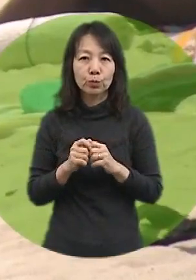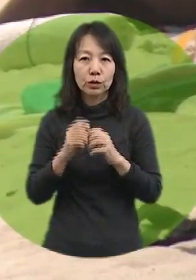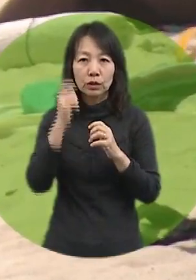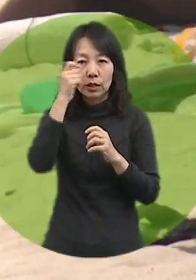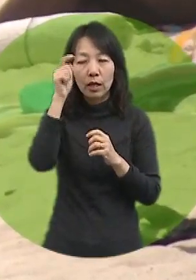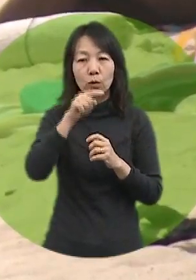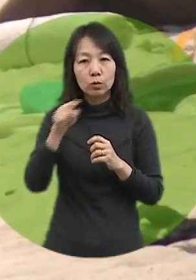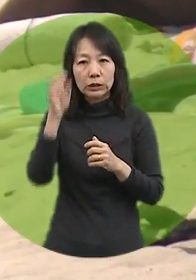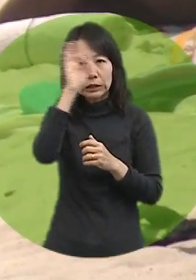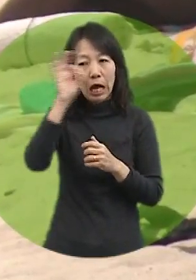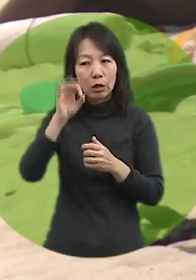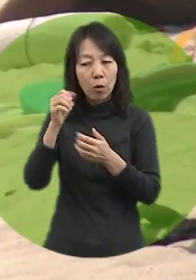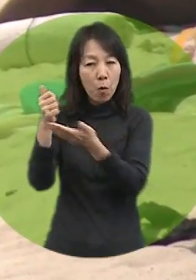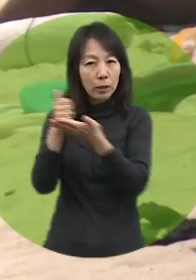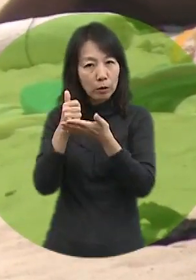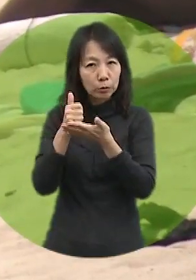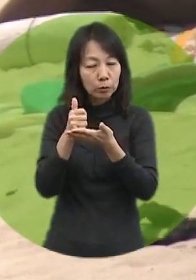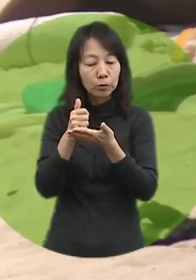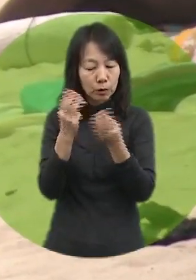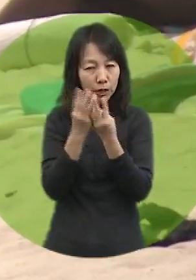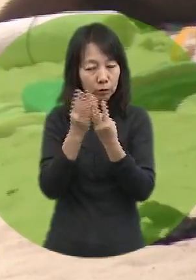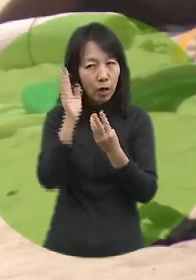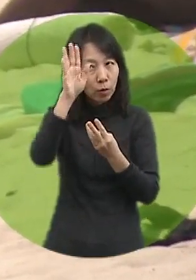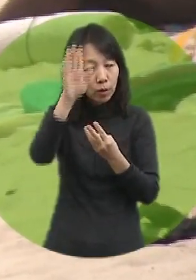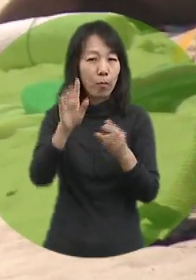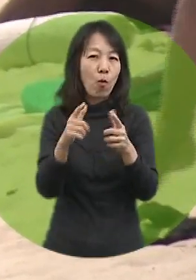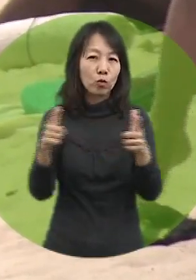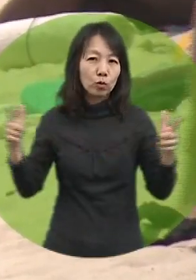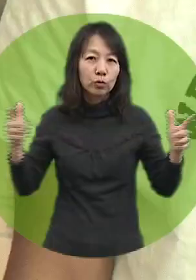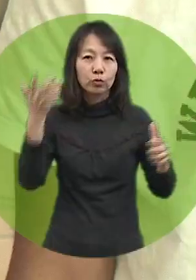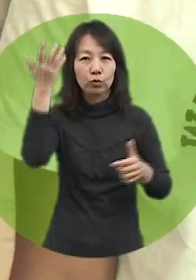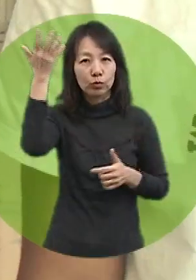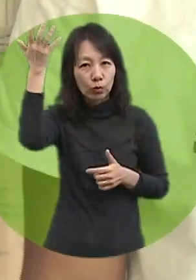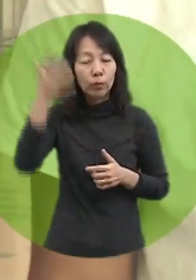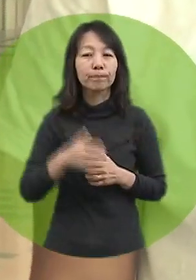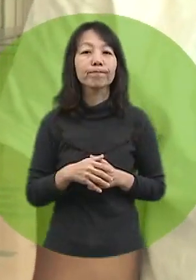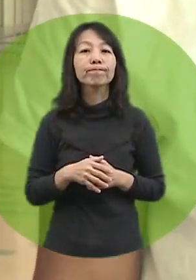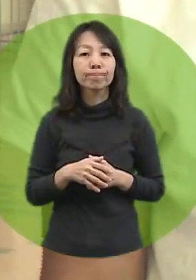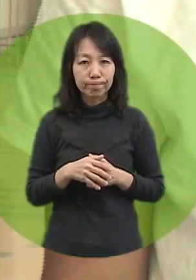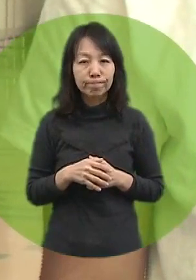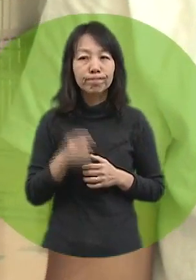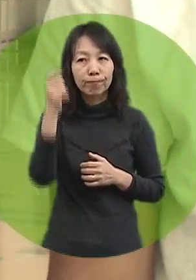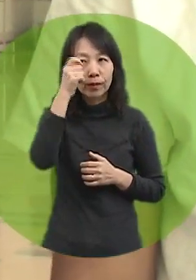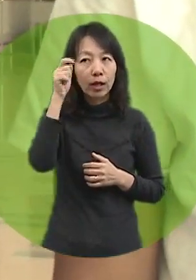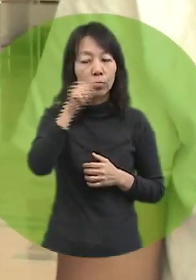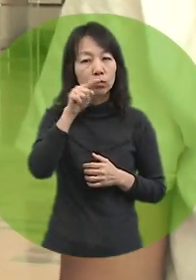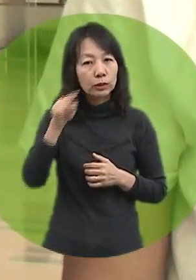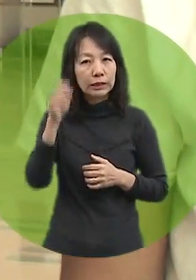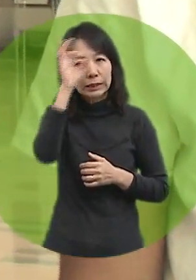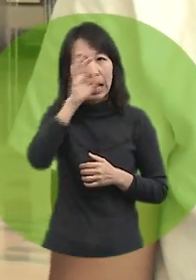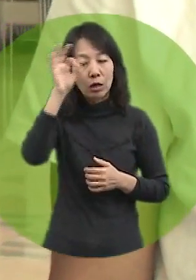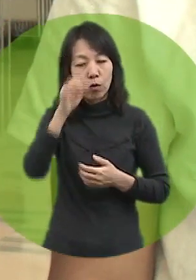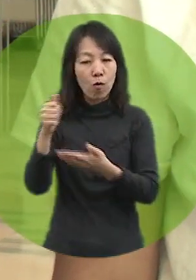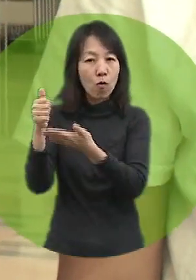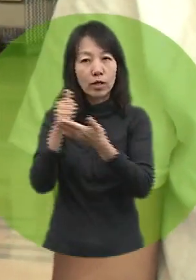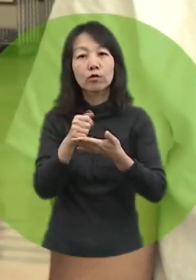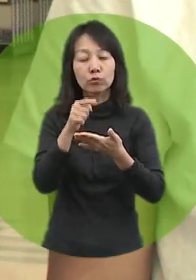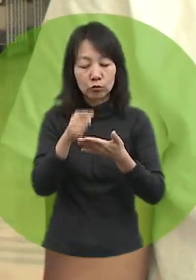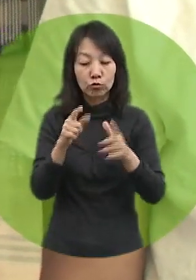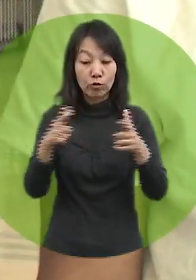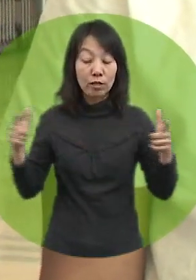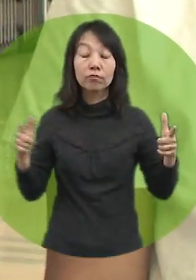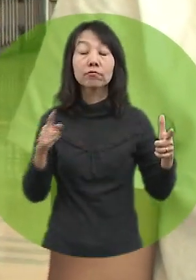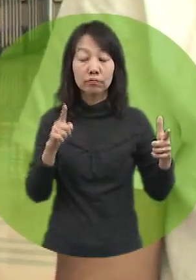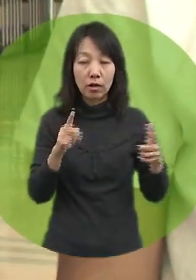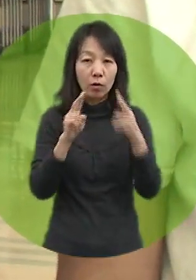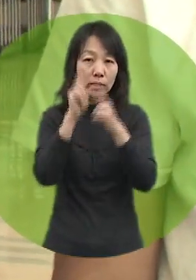は今後も増え続けることが予想されます。 こうした外国人観光客の増加を県では様々